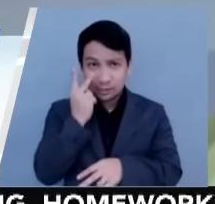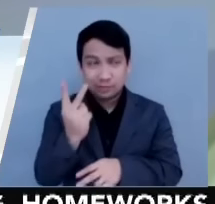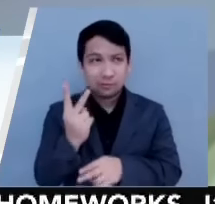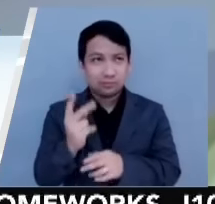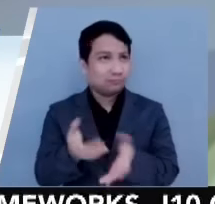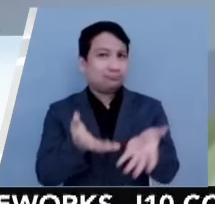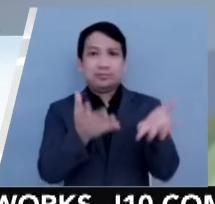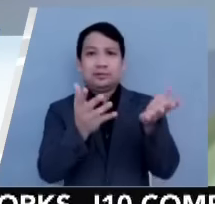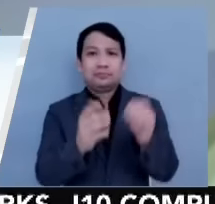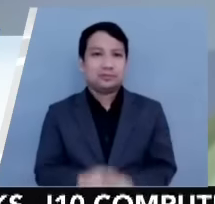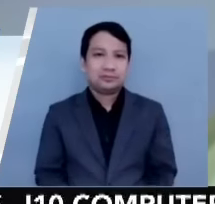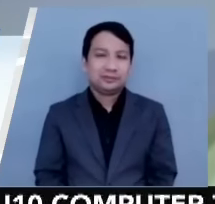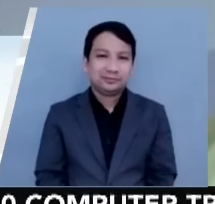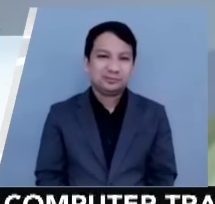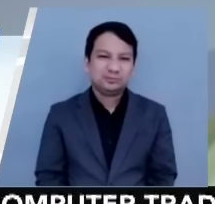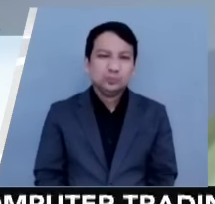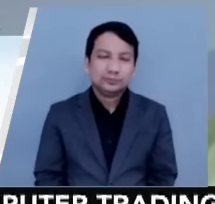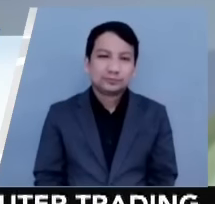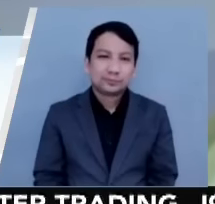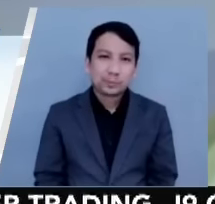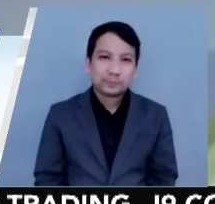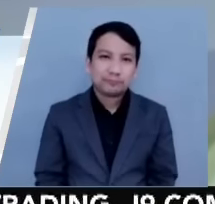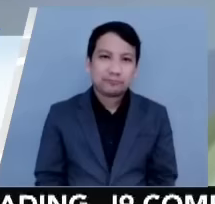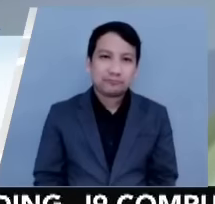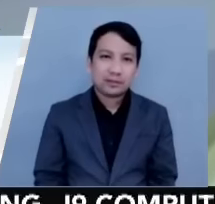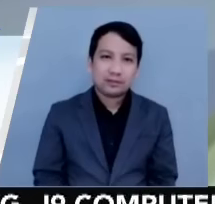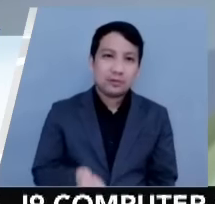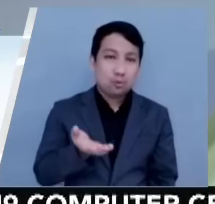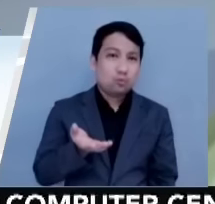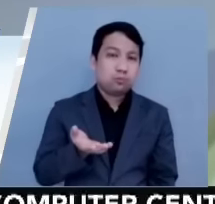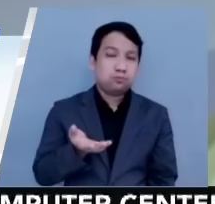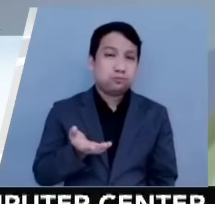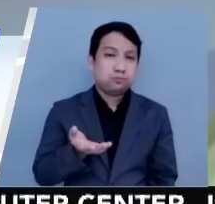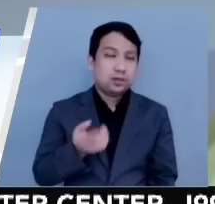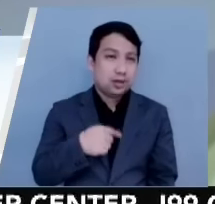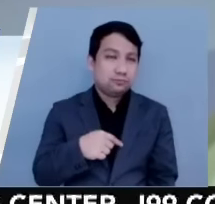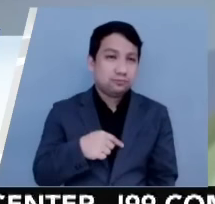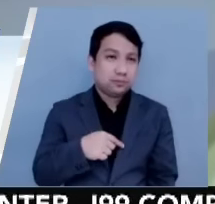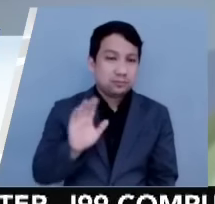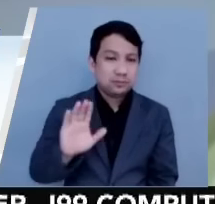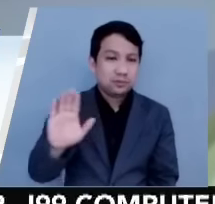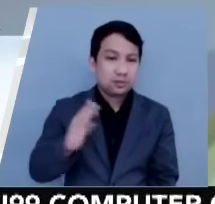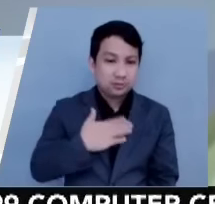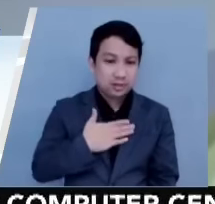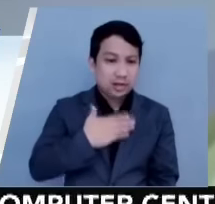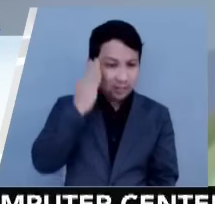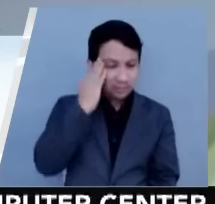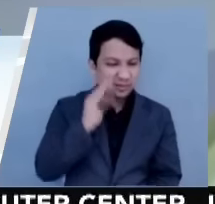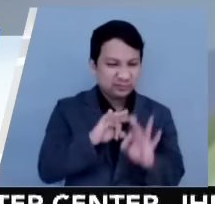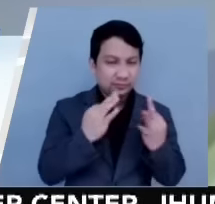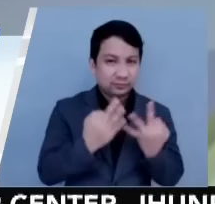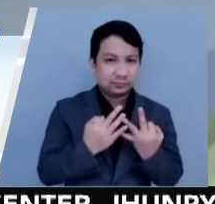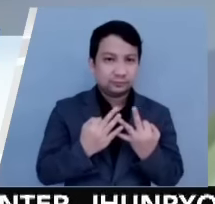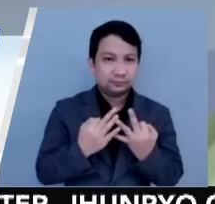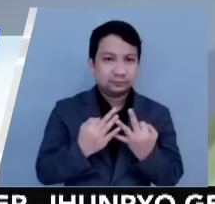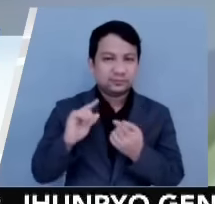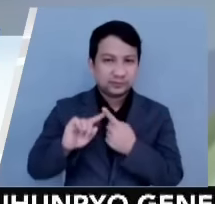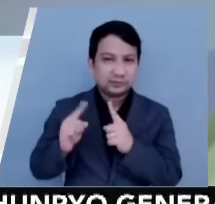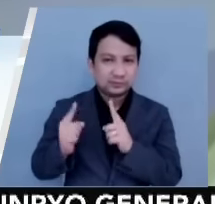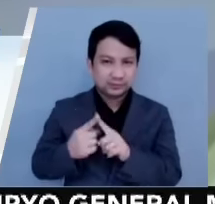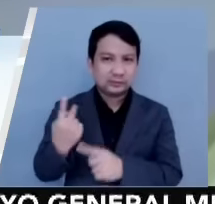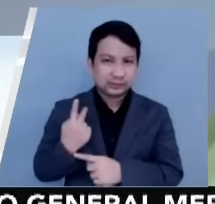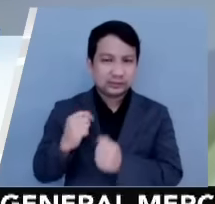get. And as long as alam ng pamilya ko at yung mga close kong mga kaibigan or my